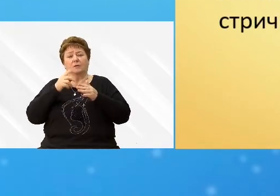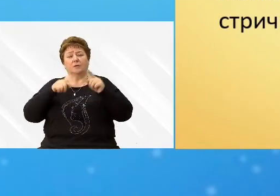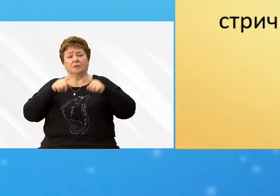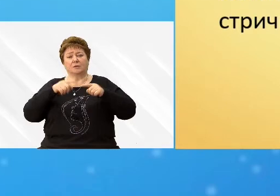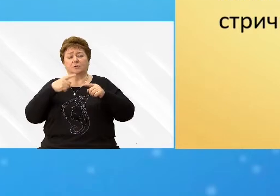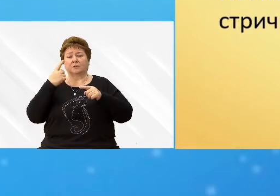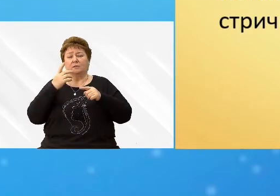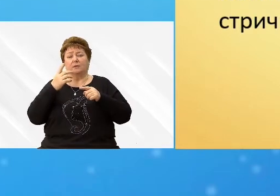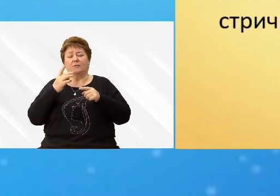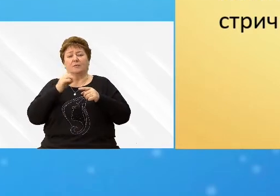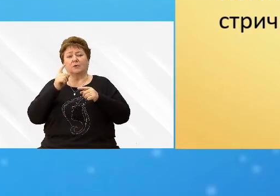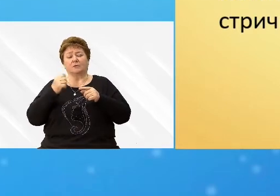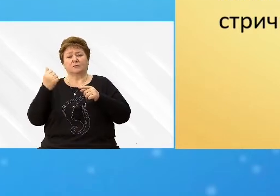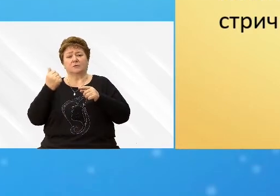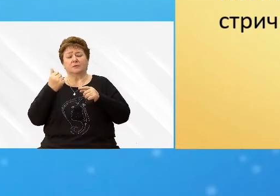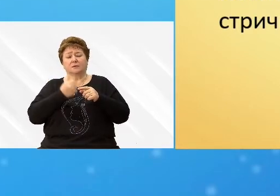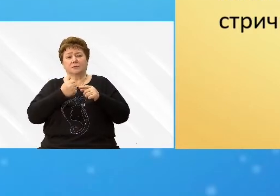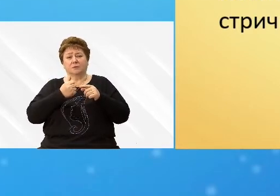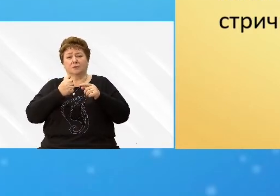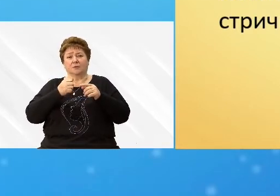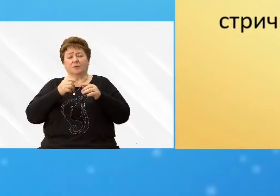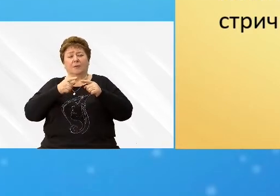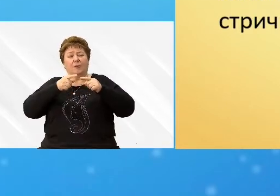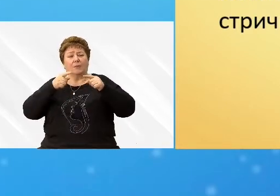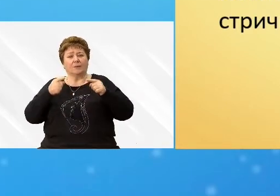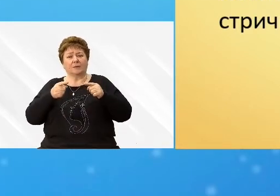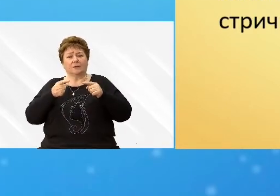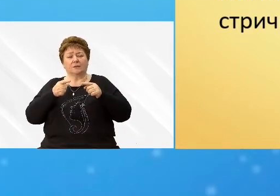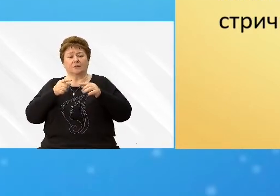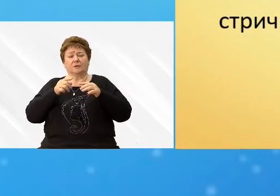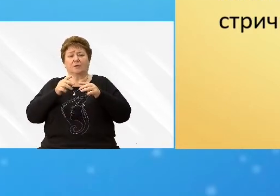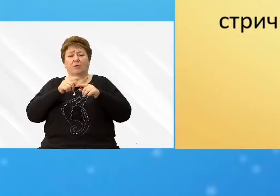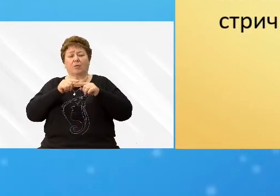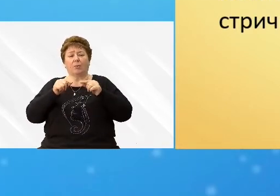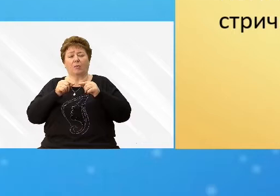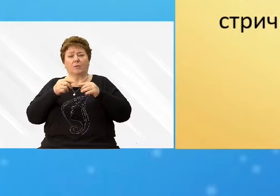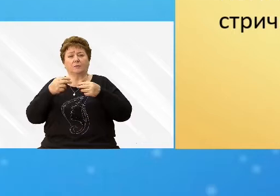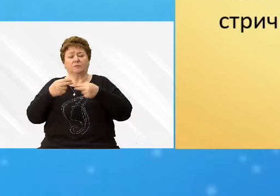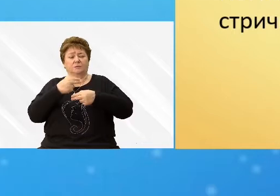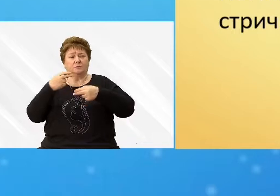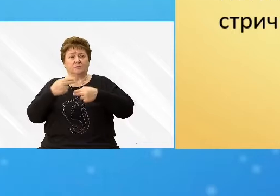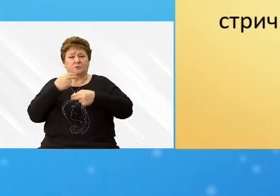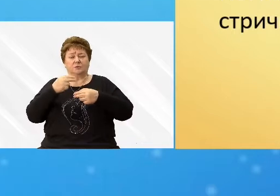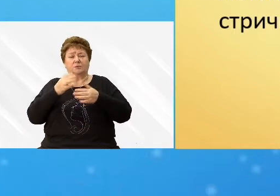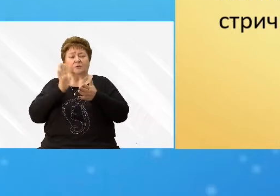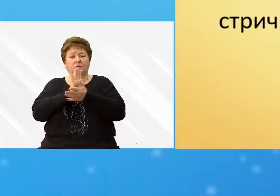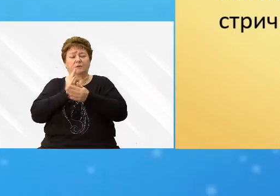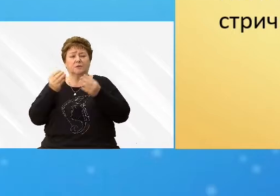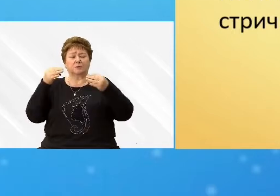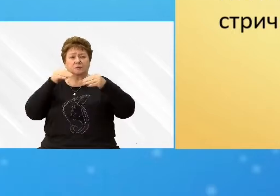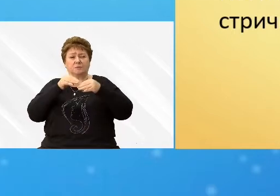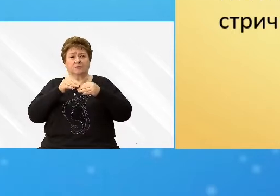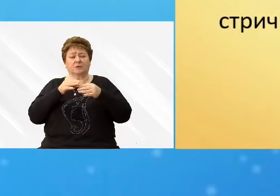неделю длинные ногти притупляют чувство осязания подними собирается грязь